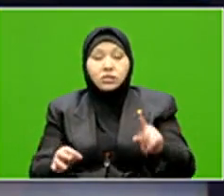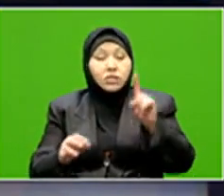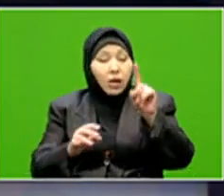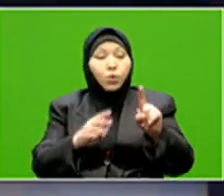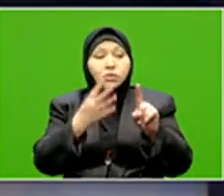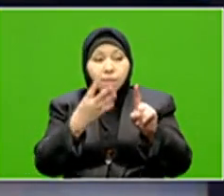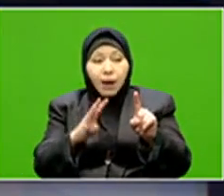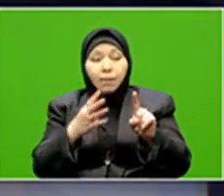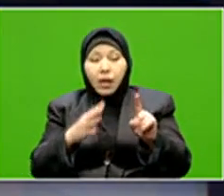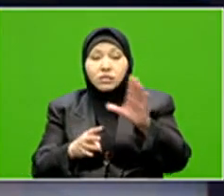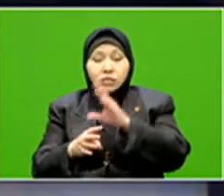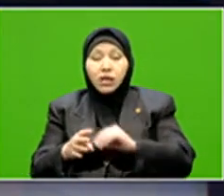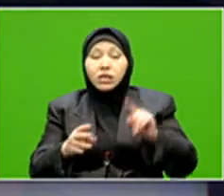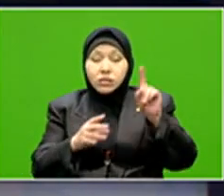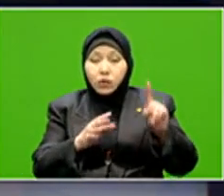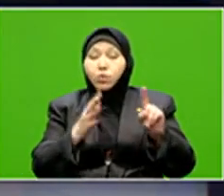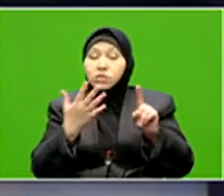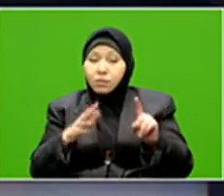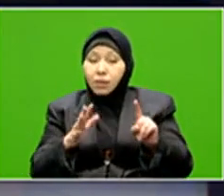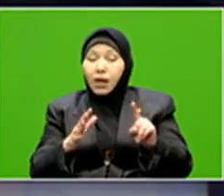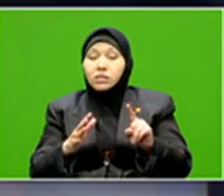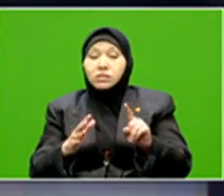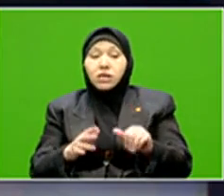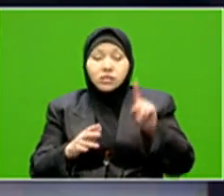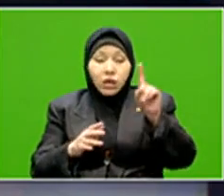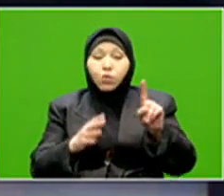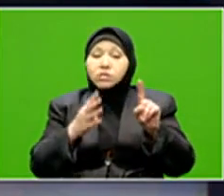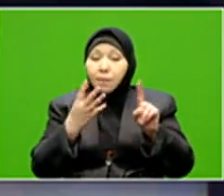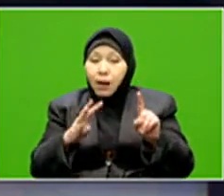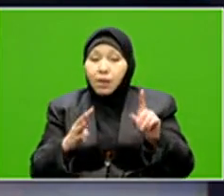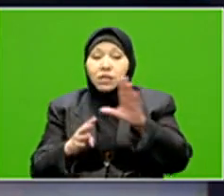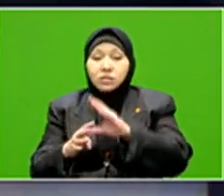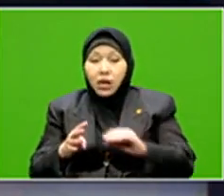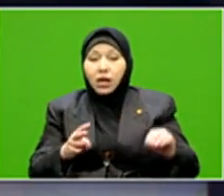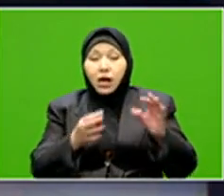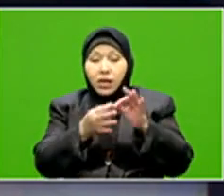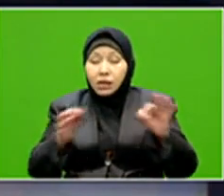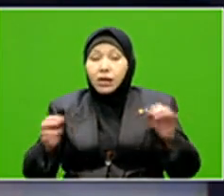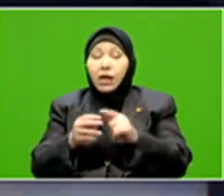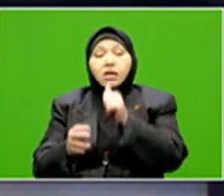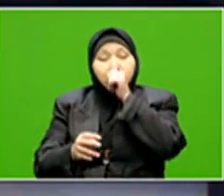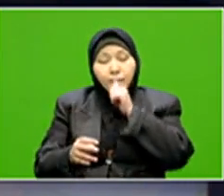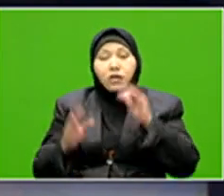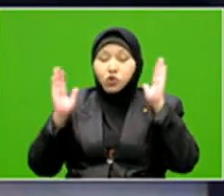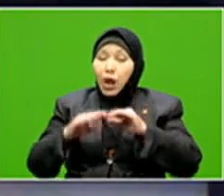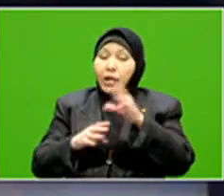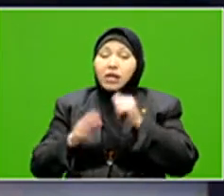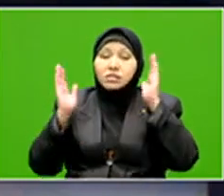114 ya, dan juga 115. Dua ayat, ayat 114 berkaitan dengan solat, ayat 115 berkaitan dengan sabar. Silakan